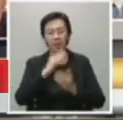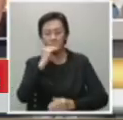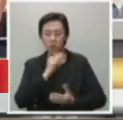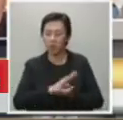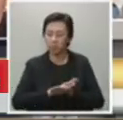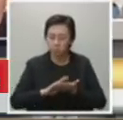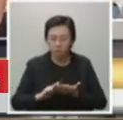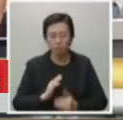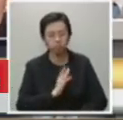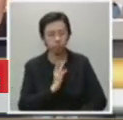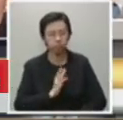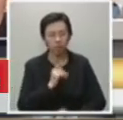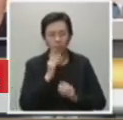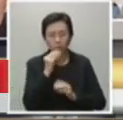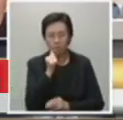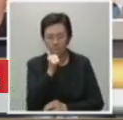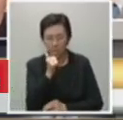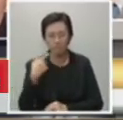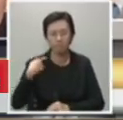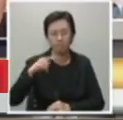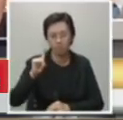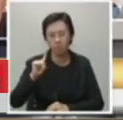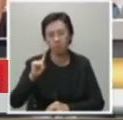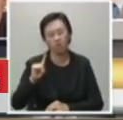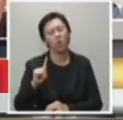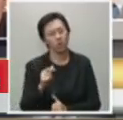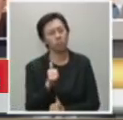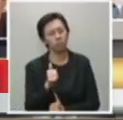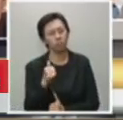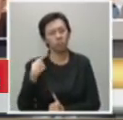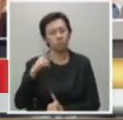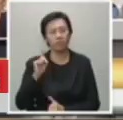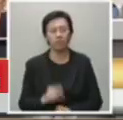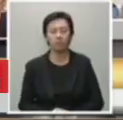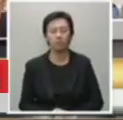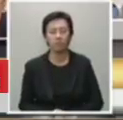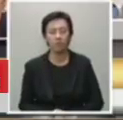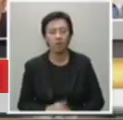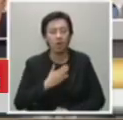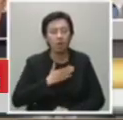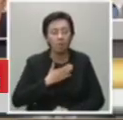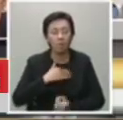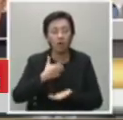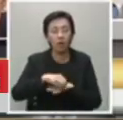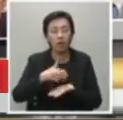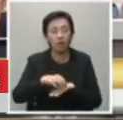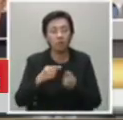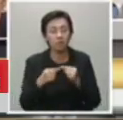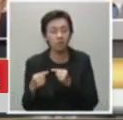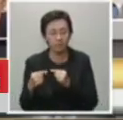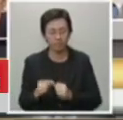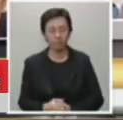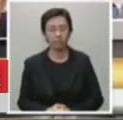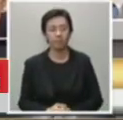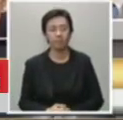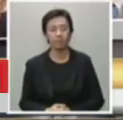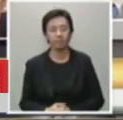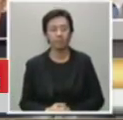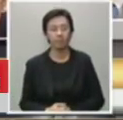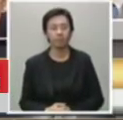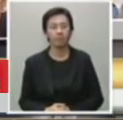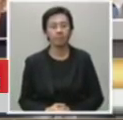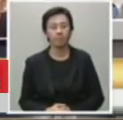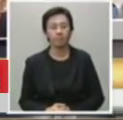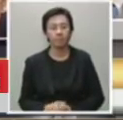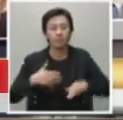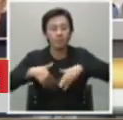ที่เป็นคุณต่อประเทศท่านพูดอันนี้เนี่ยเป็นประโยชน์ครับแล้วผมจะบอกท่านประธานที่เคารพต่อไปครับว่า